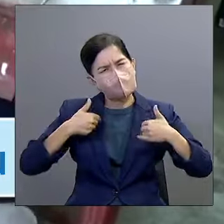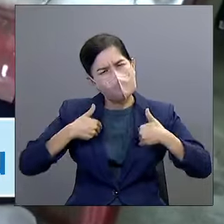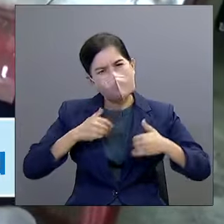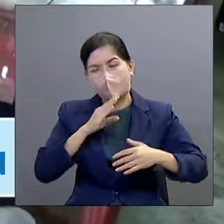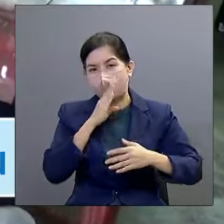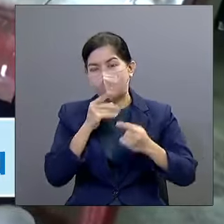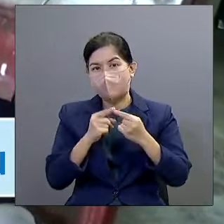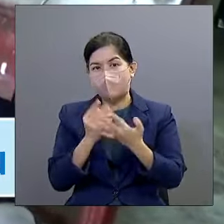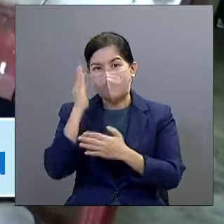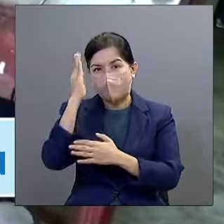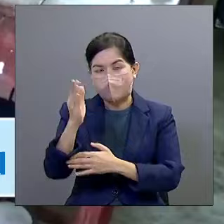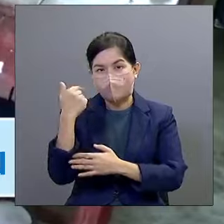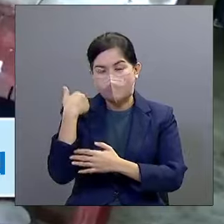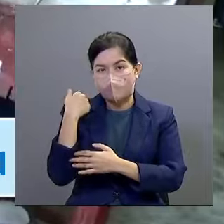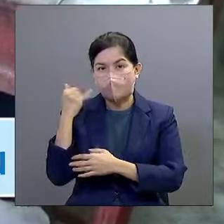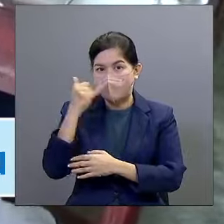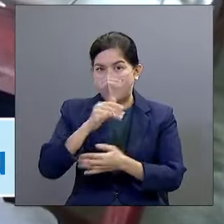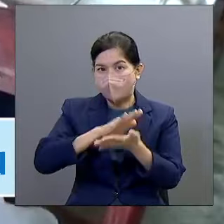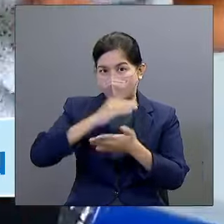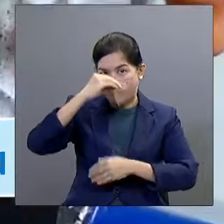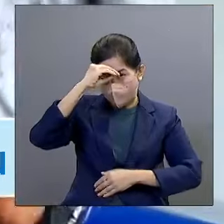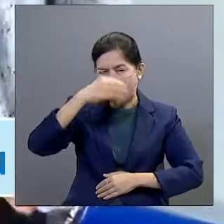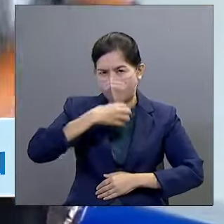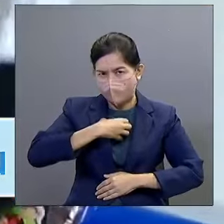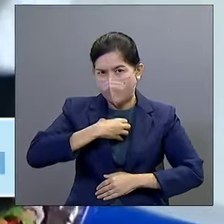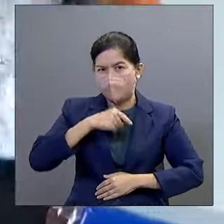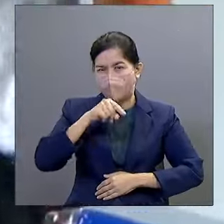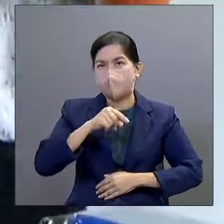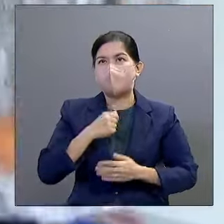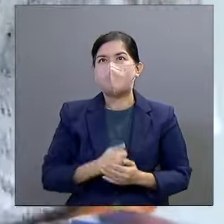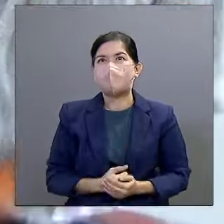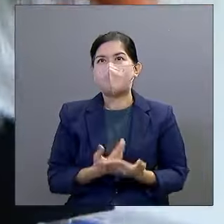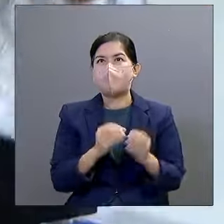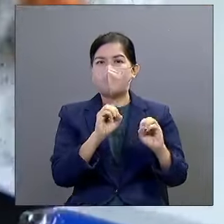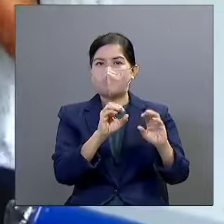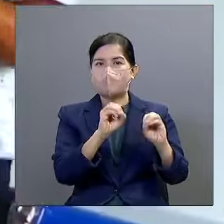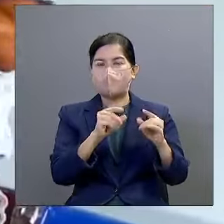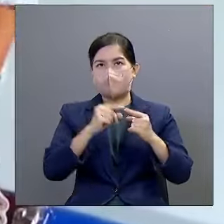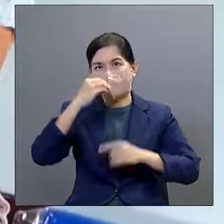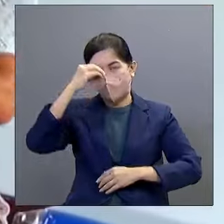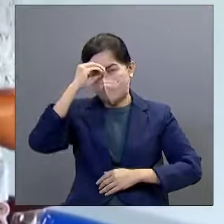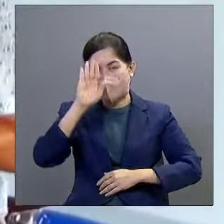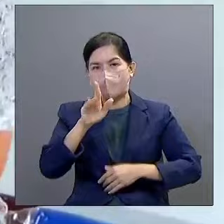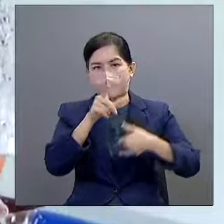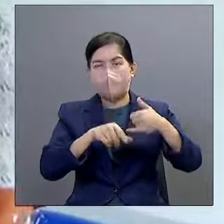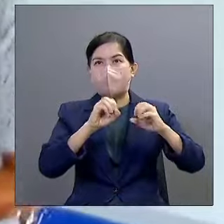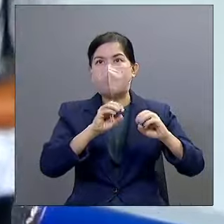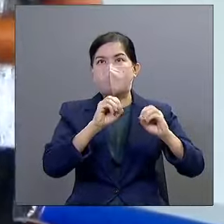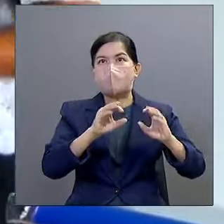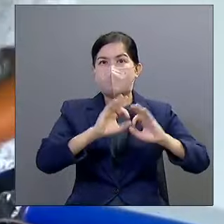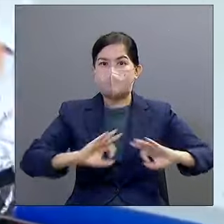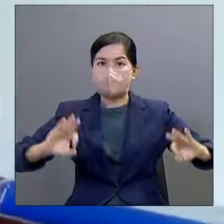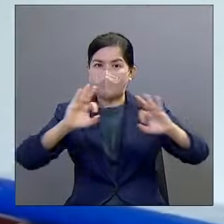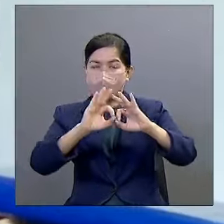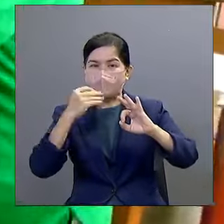ามาเยี่ยมที่โรงเรียนก็อยากให้คุณครูเนี่ยแวะมาอีกนะคะ และสำหรับการเรียนการสอนของคุณครูแว่นดำนะคะเขาเน้นหนักไปทางการ